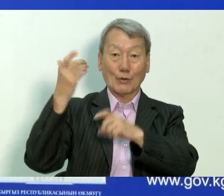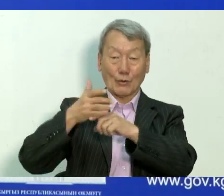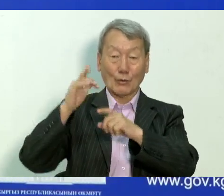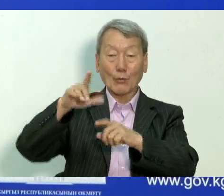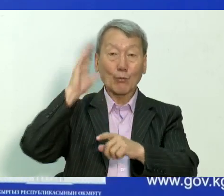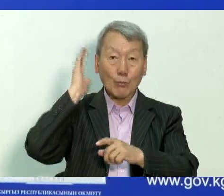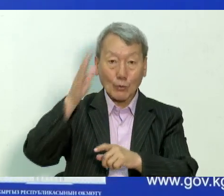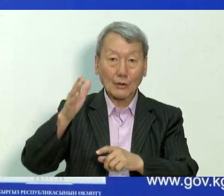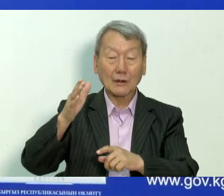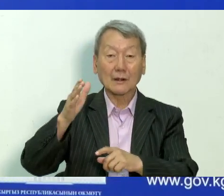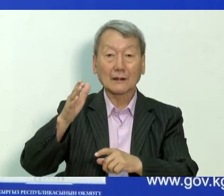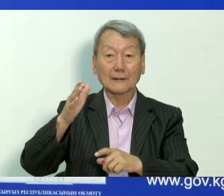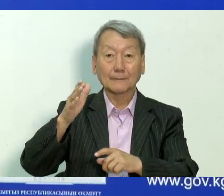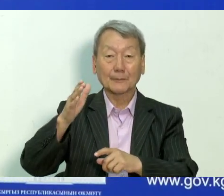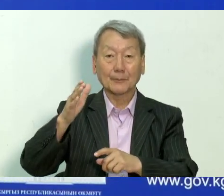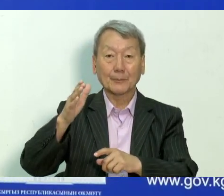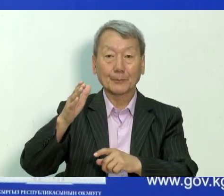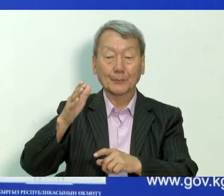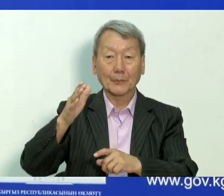средства будут